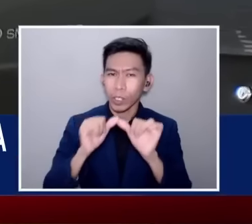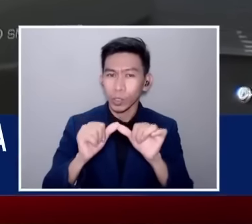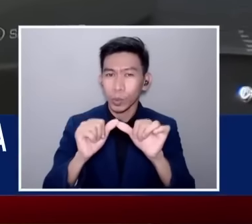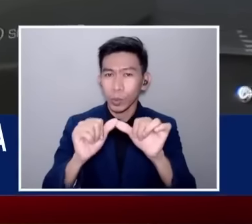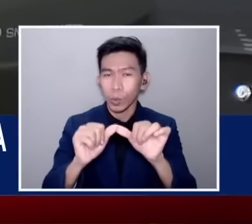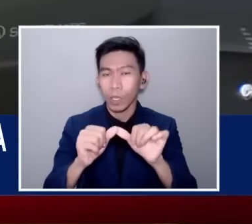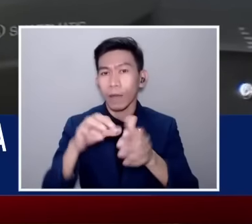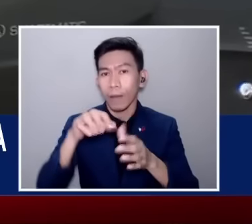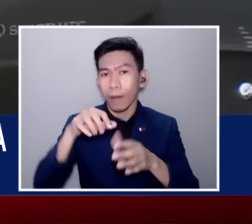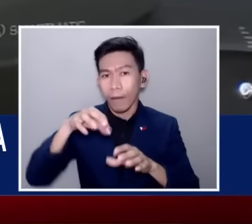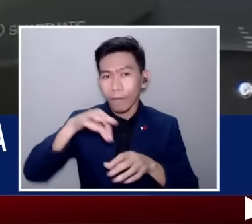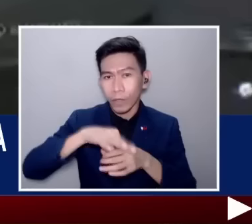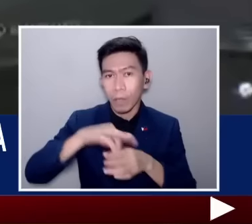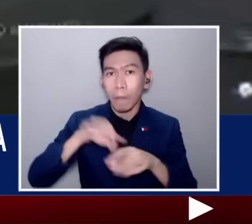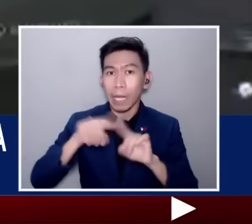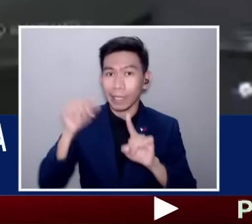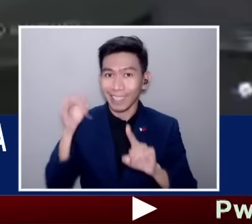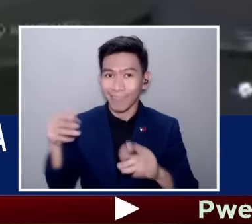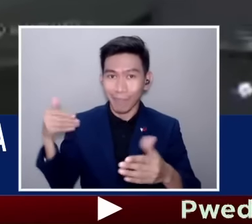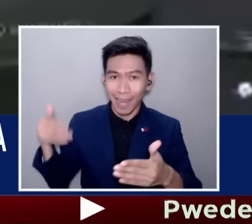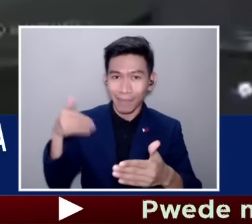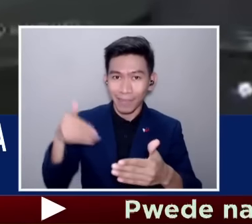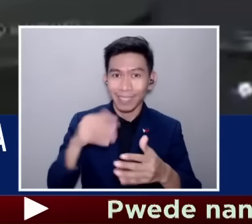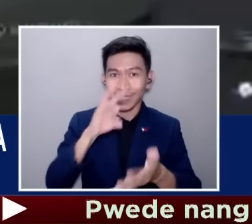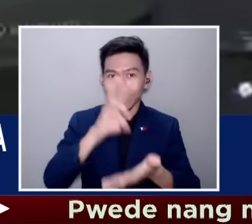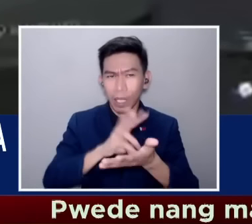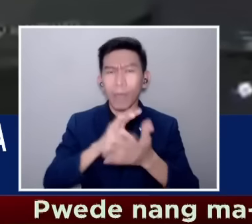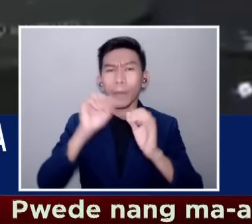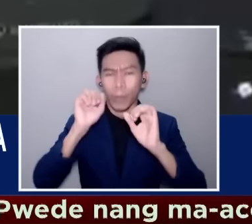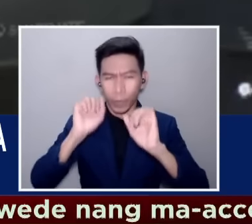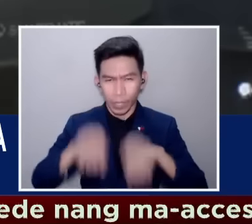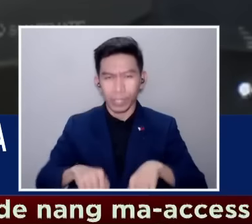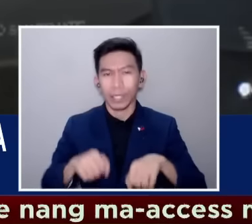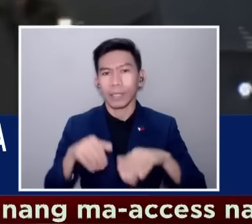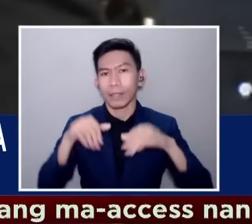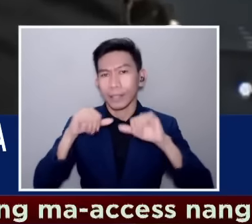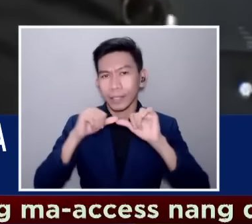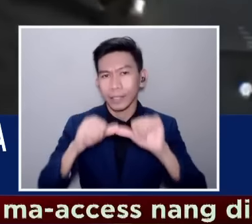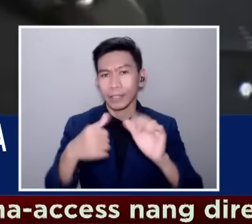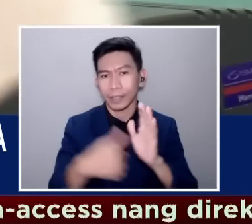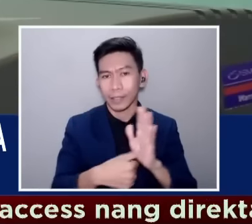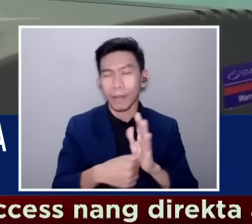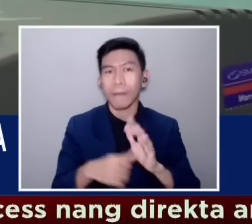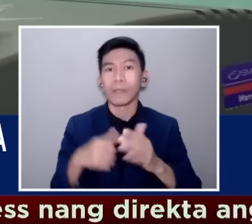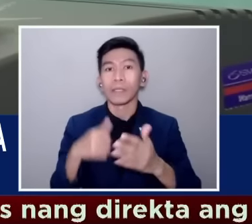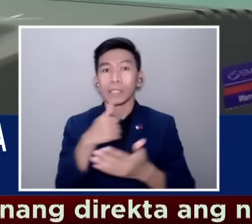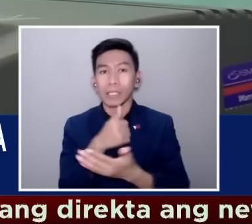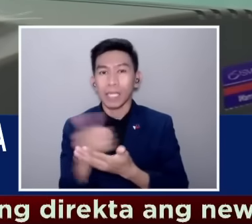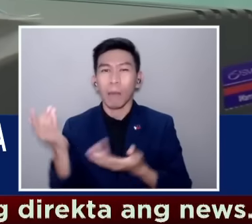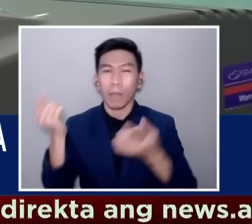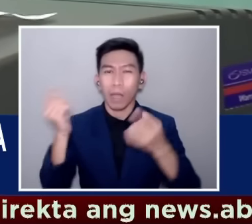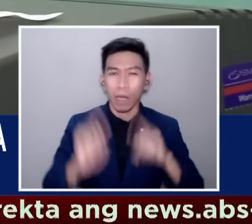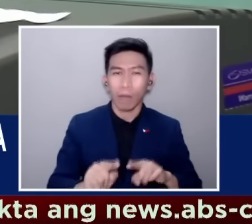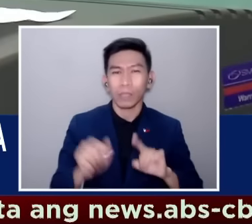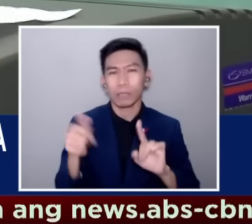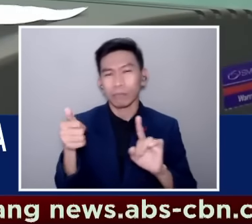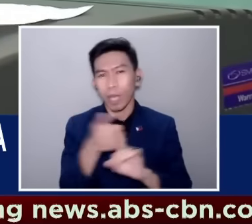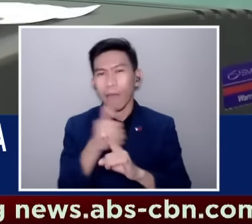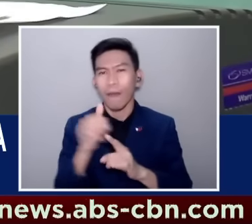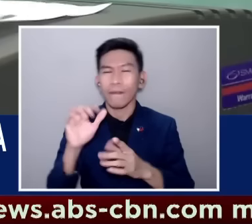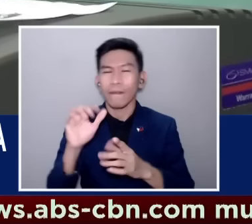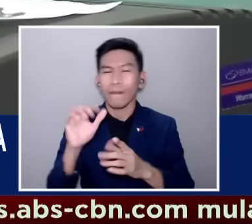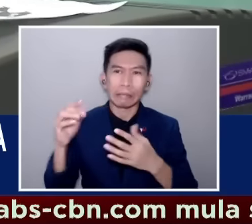presinto, pabobotohin kahit alas 7 na. Sa pinakahuling ulat, may 15 insidente ng karasan na naitala ang mga otoridad,